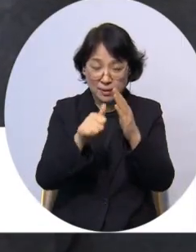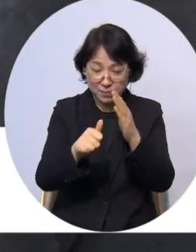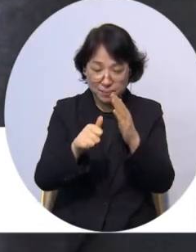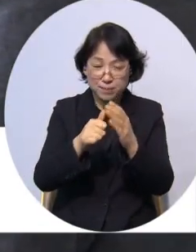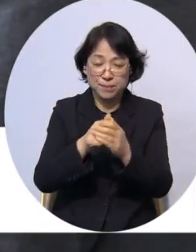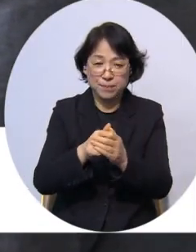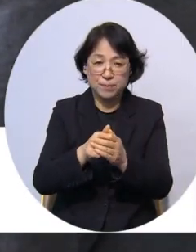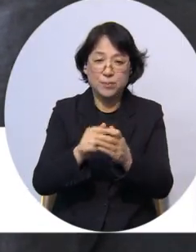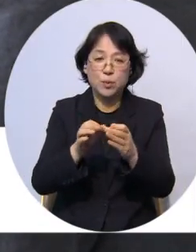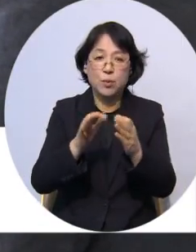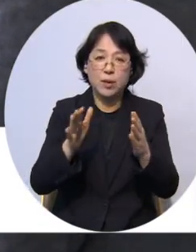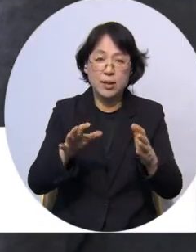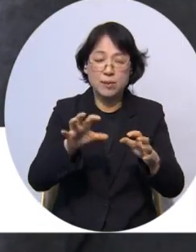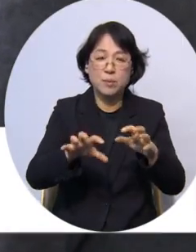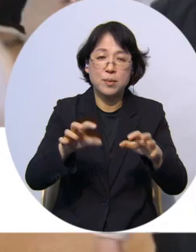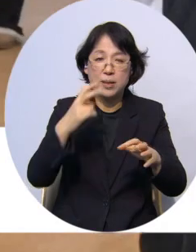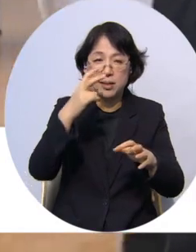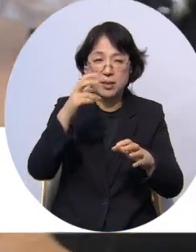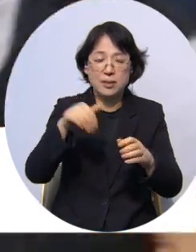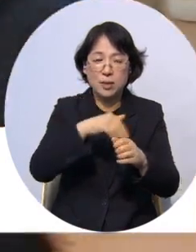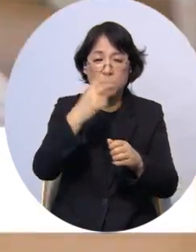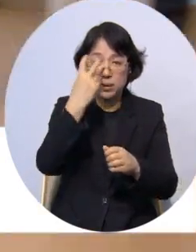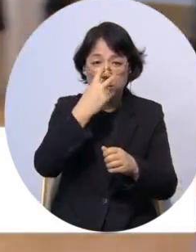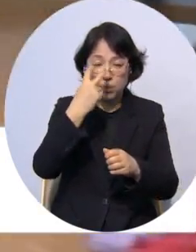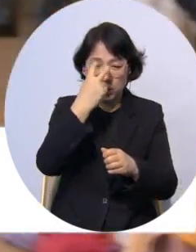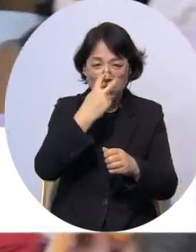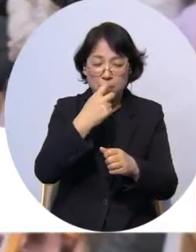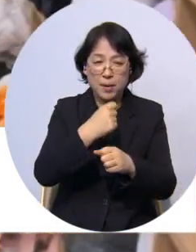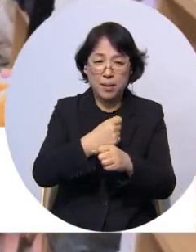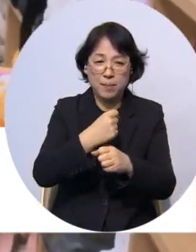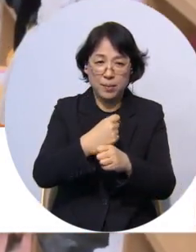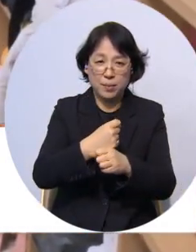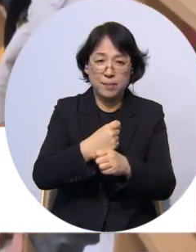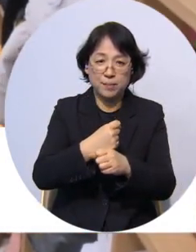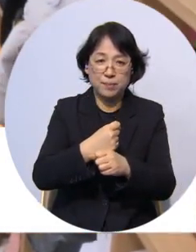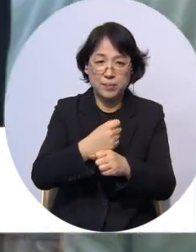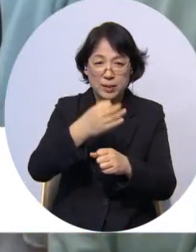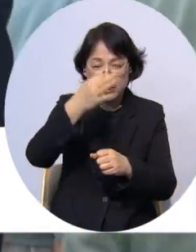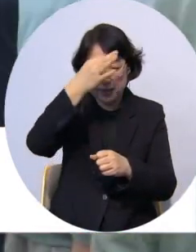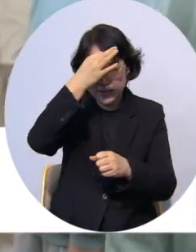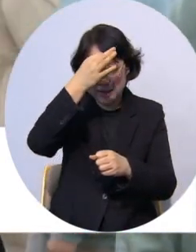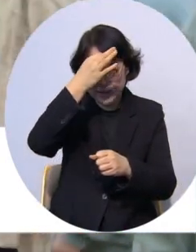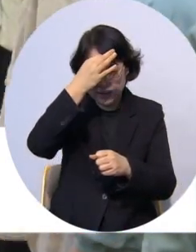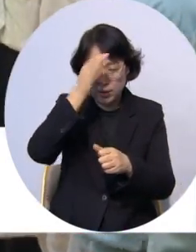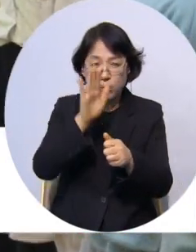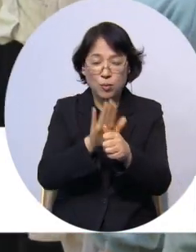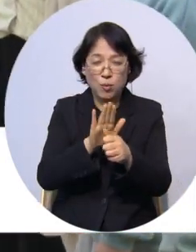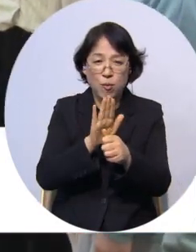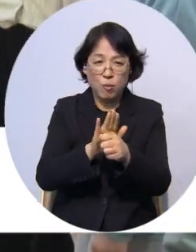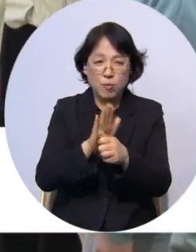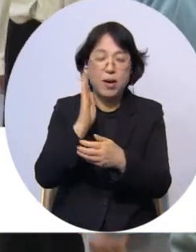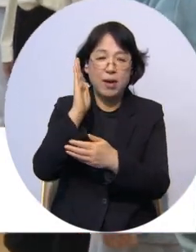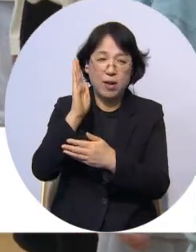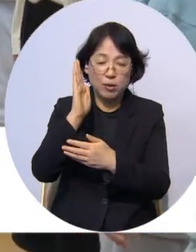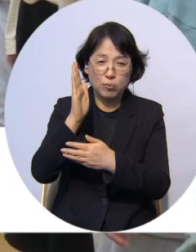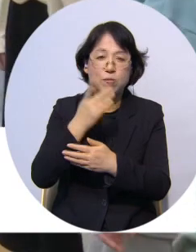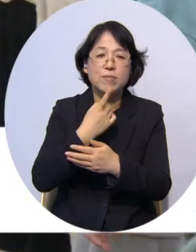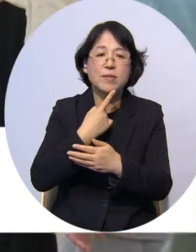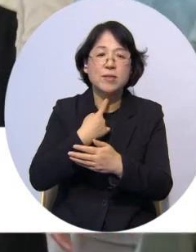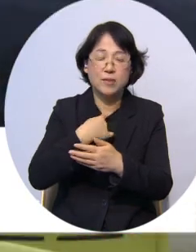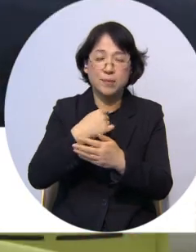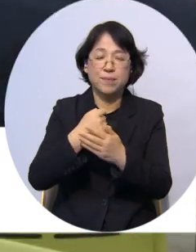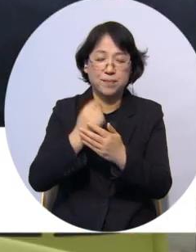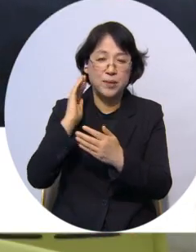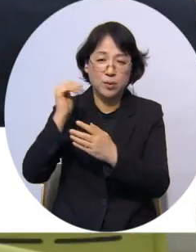그동안 늘봄학교 현장 상황을 점검하며 각계 각층에 재능기부를 강조해 온만큼 직접 1일 강사로 아이들을 만난